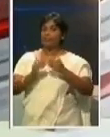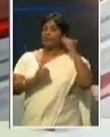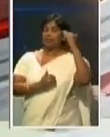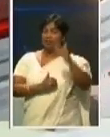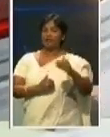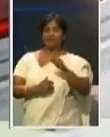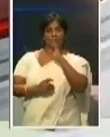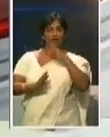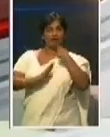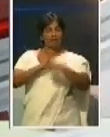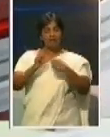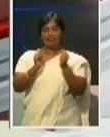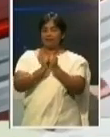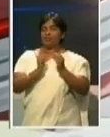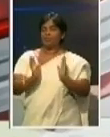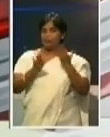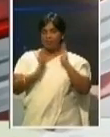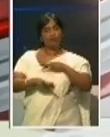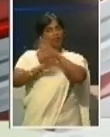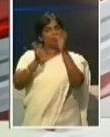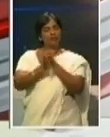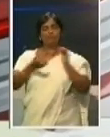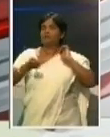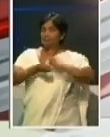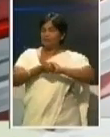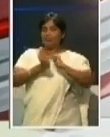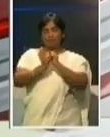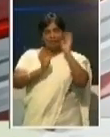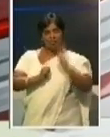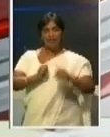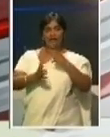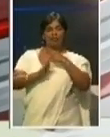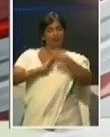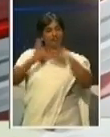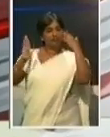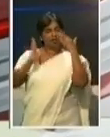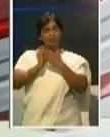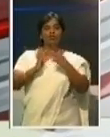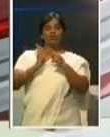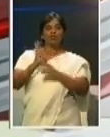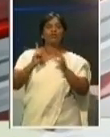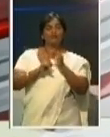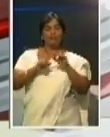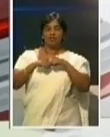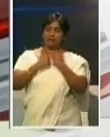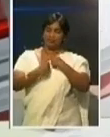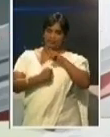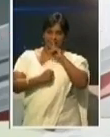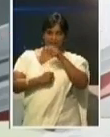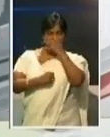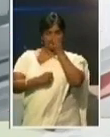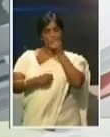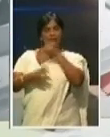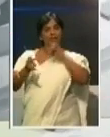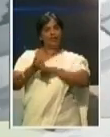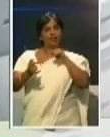අනාගත සුජාතික රාජ්‍යයක් ගොඩනැගීම සඳහා සියලු දෙනා අත්වල් බඳ ගන්නා ලෙස දේශප්‍රේමී එක්සත් ජාතික පක්ෂය ජනතාවගෙන් ඉල්ලා සිටිනවා.